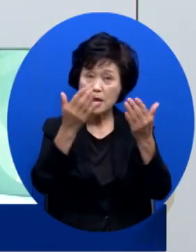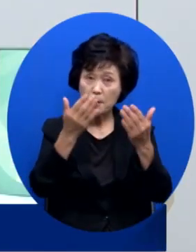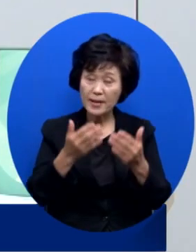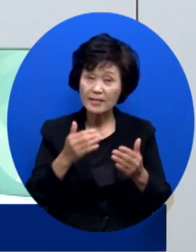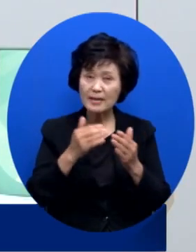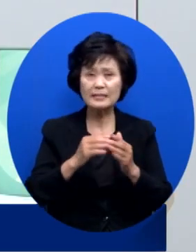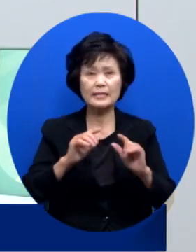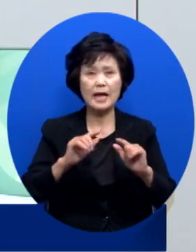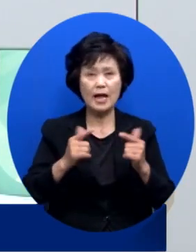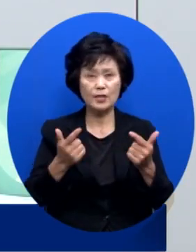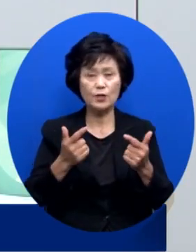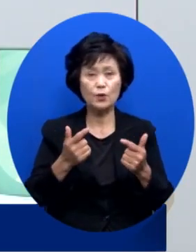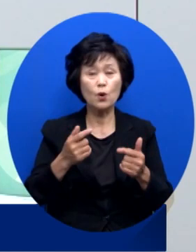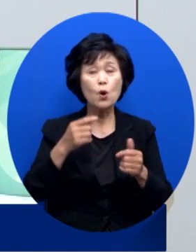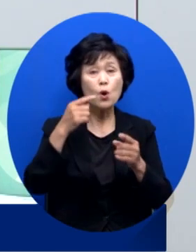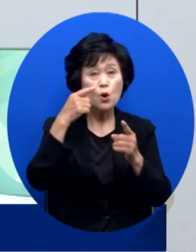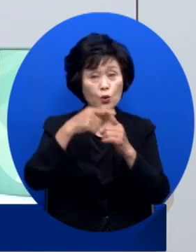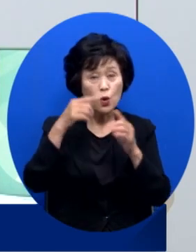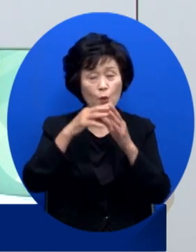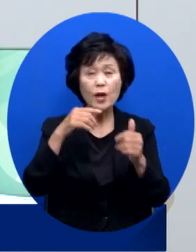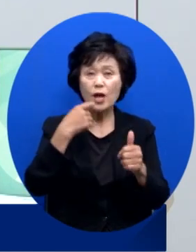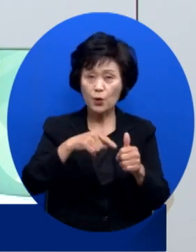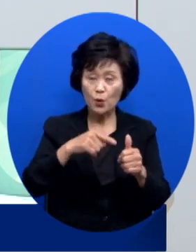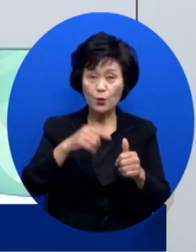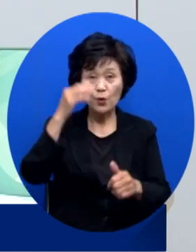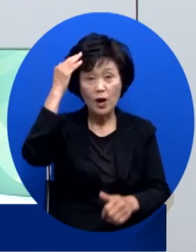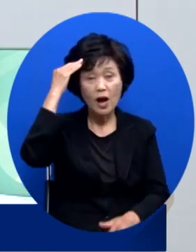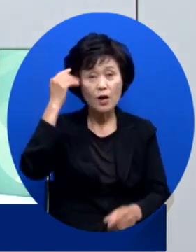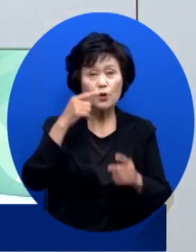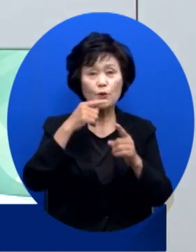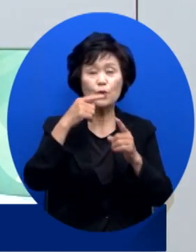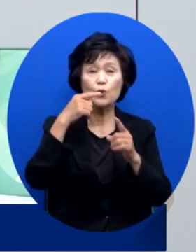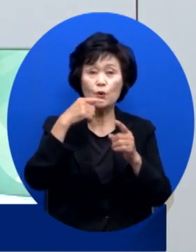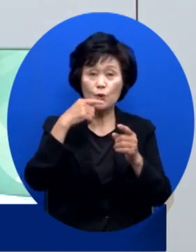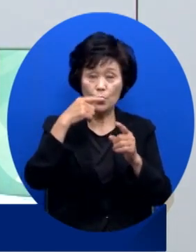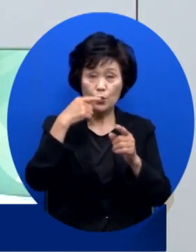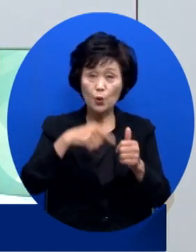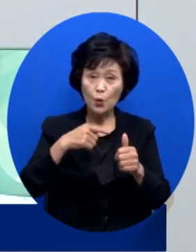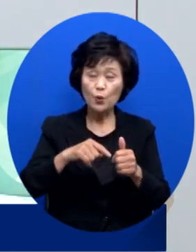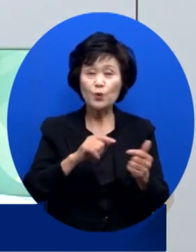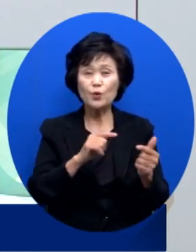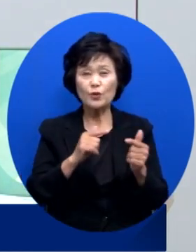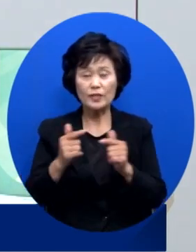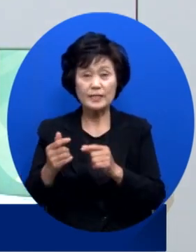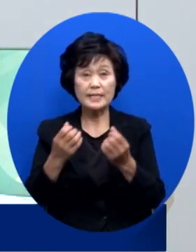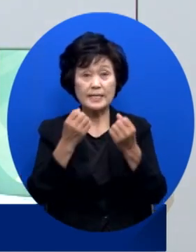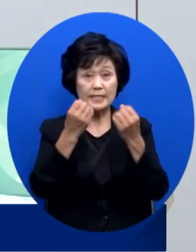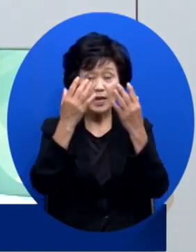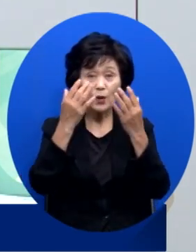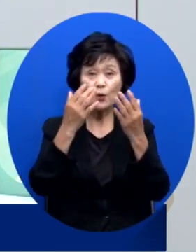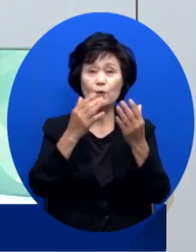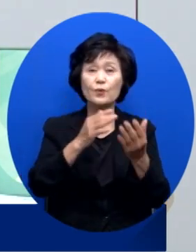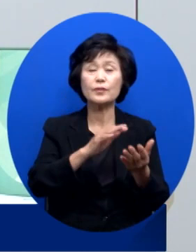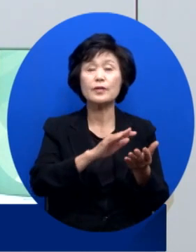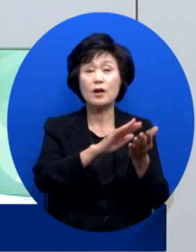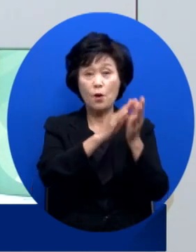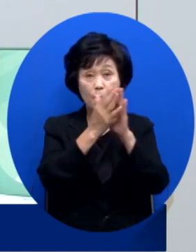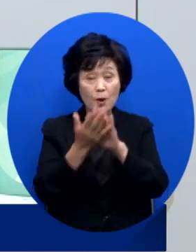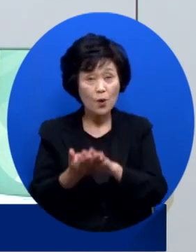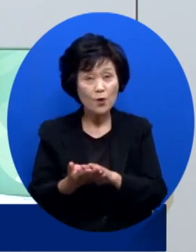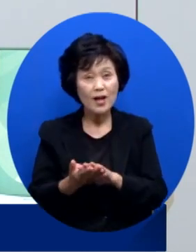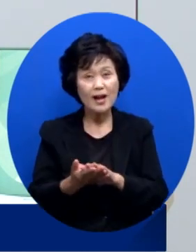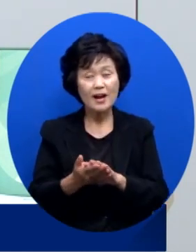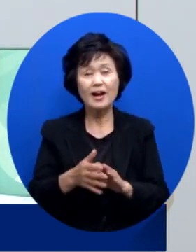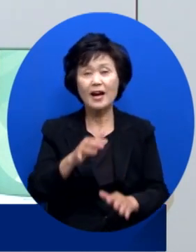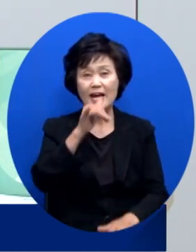교회 교육이 그리고 나아가서는 우리 한국교회의 전체의 새로운 이 전환의 시기를